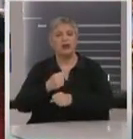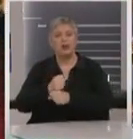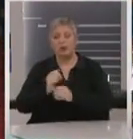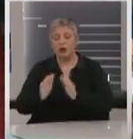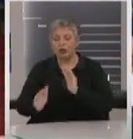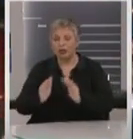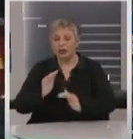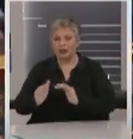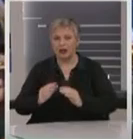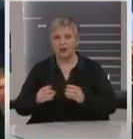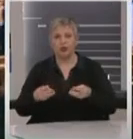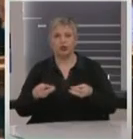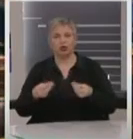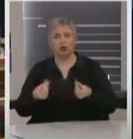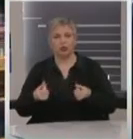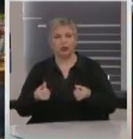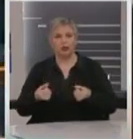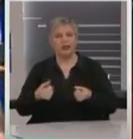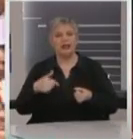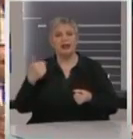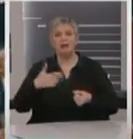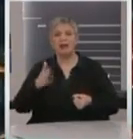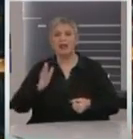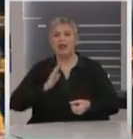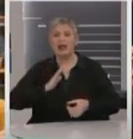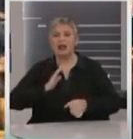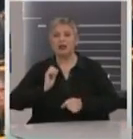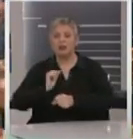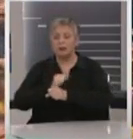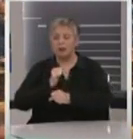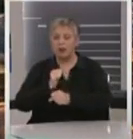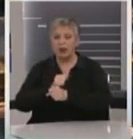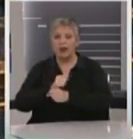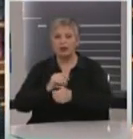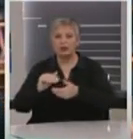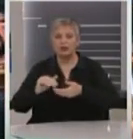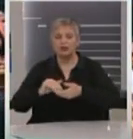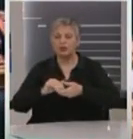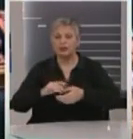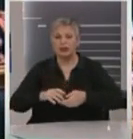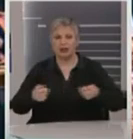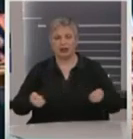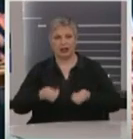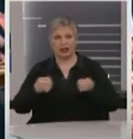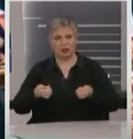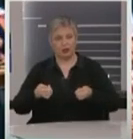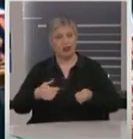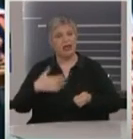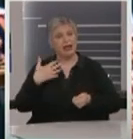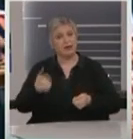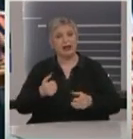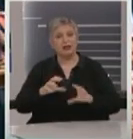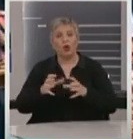και την ενίσχυση της διαπραγματευτικής δύναμης των εργαζόμενων. Για πρώτη φορά στη χώρα υπάρχει σώμα επιθεώρησης